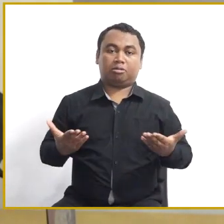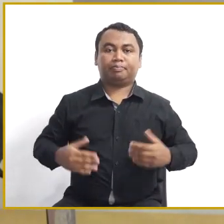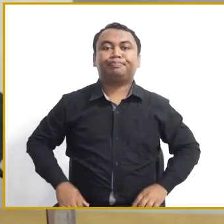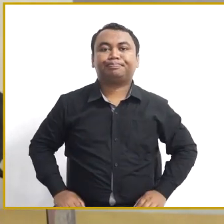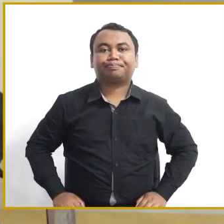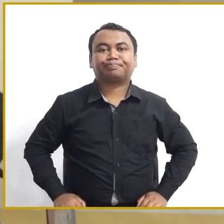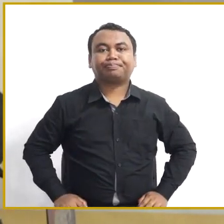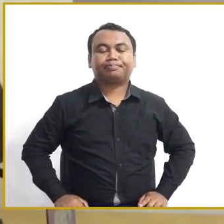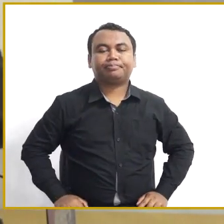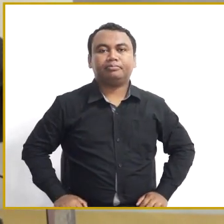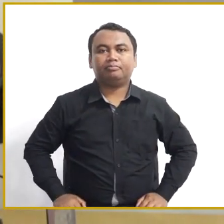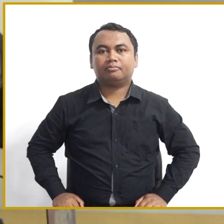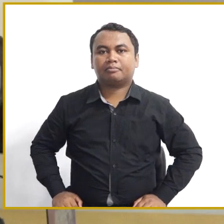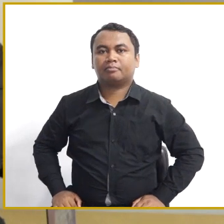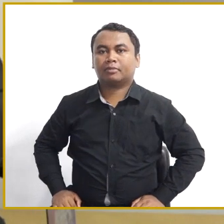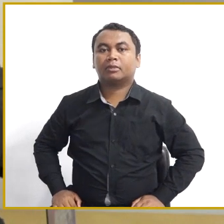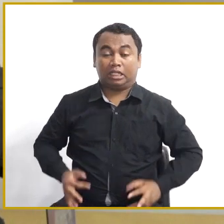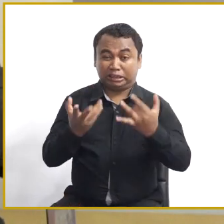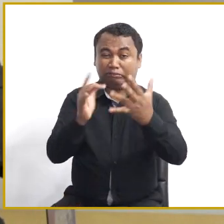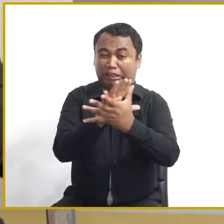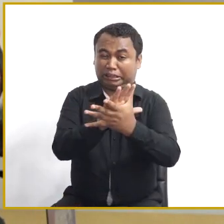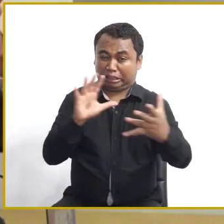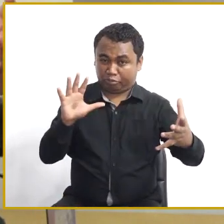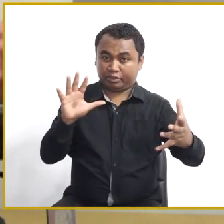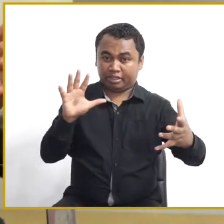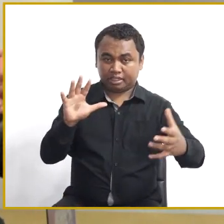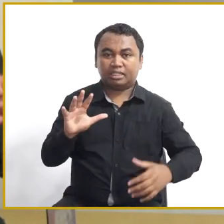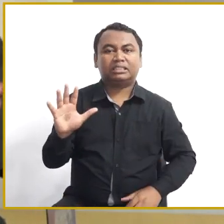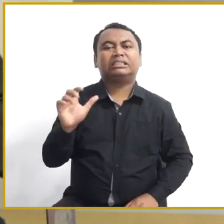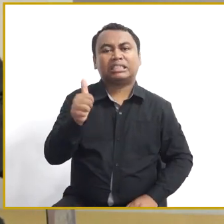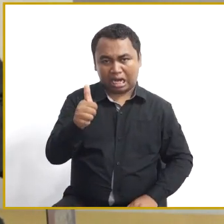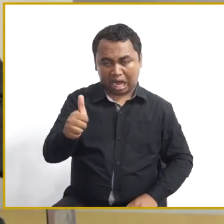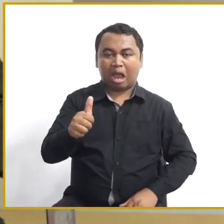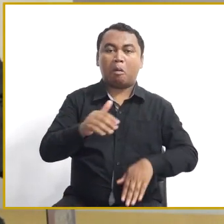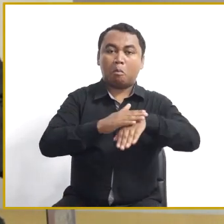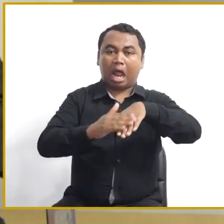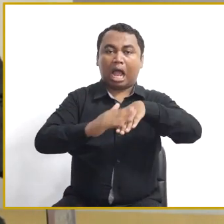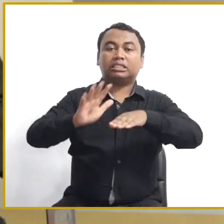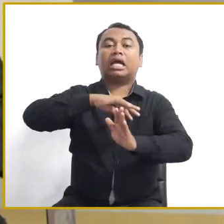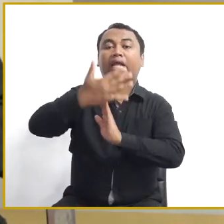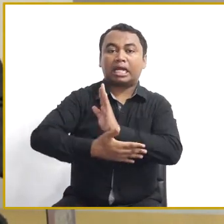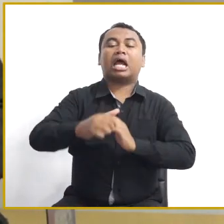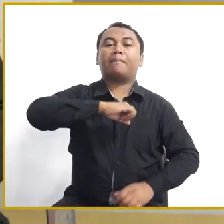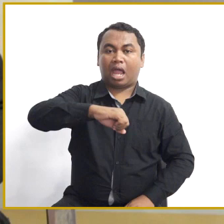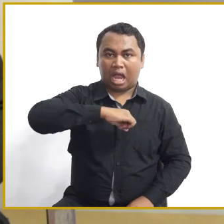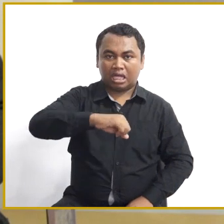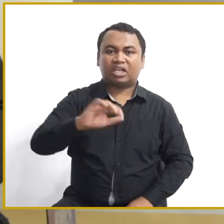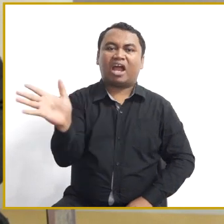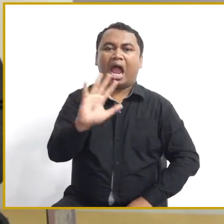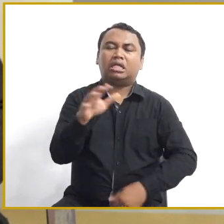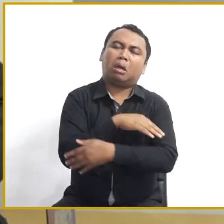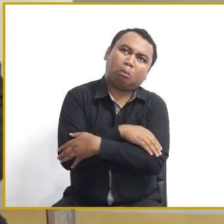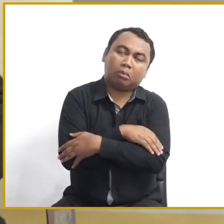hoentiko, tsy misy malagasy tokony hipetrapetraka izany eto. Fa zay tsy manana